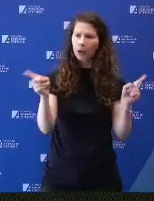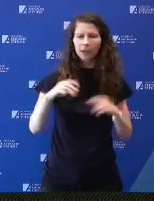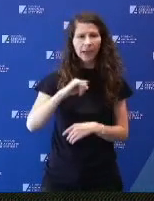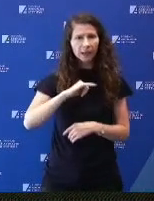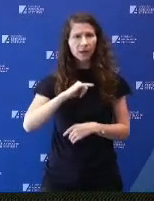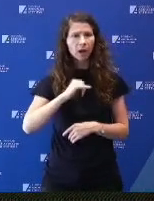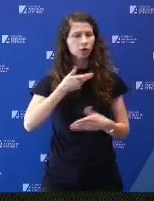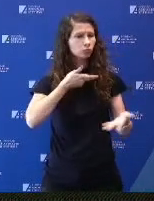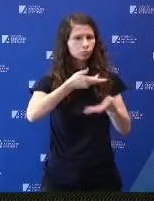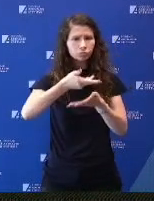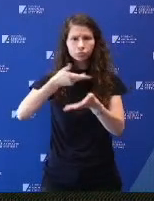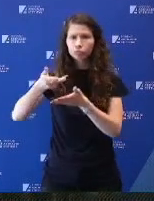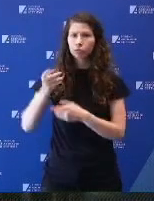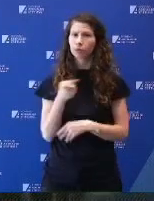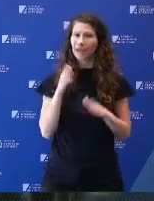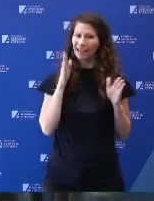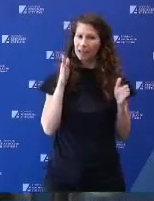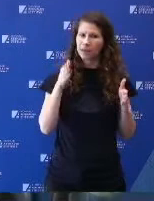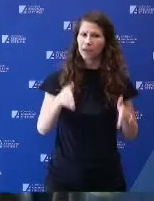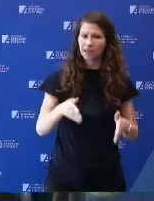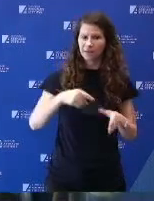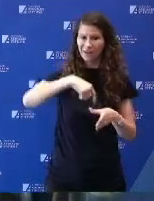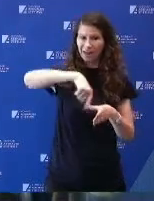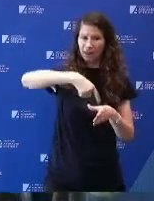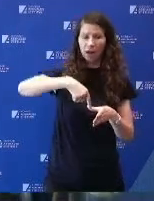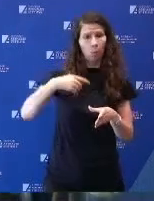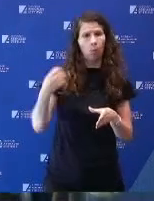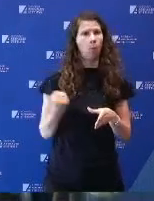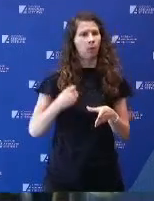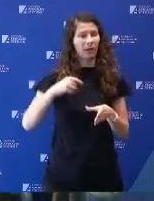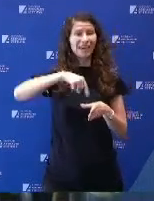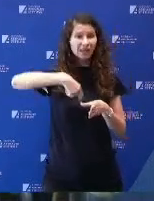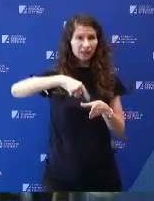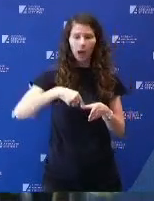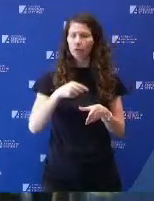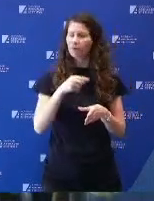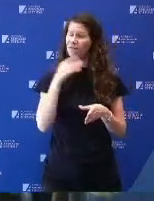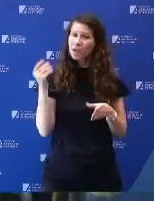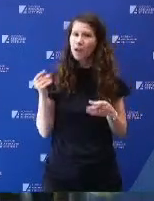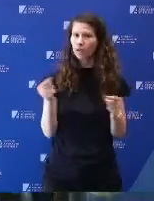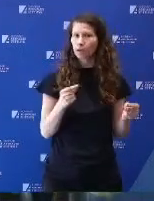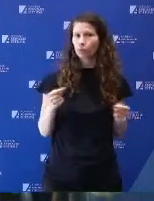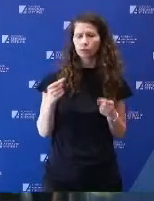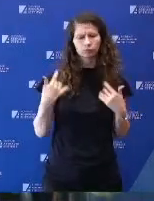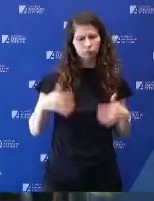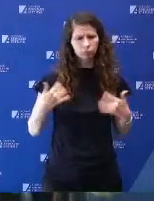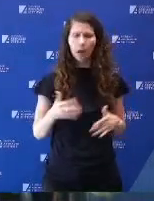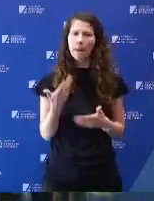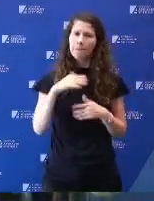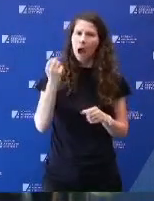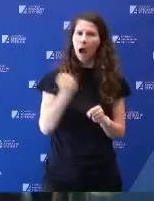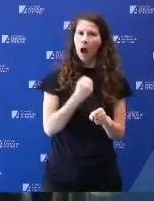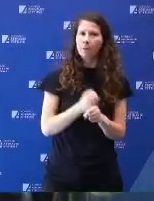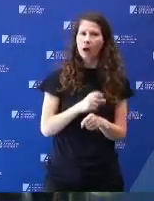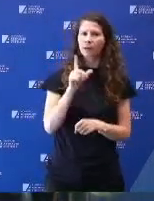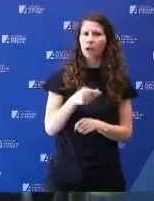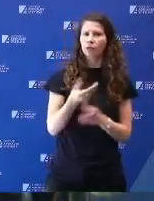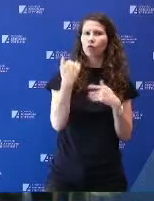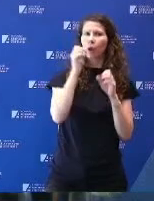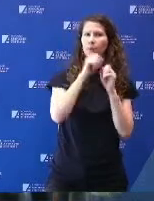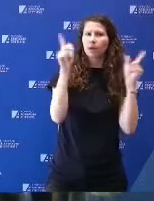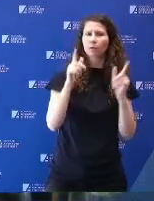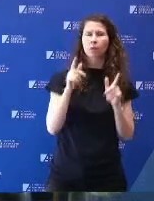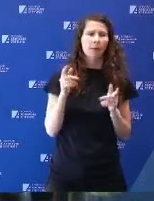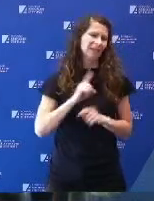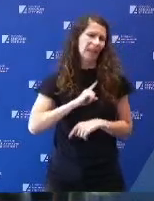wirklich intensiv, sowohl intern haben wir sehr intensiv gearbeitet. Das war auch mehr Arbeit, als ich gedacht habe. Aber das war ja selbst gewählt. Wir hätten auch weniger arbeiten können.